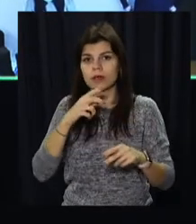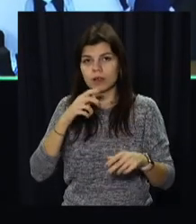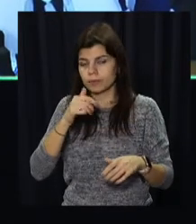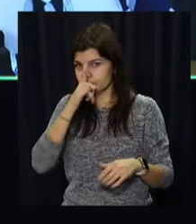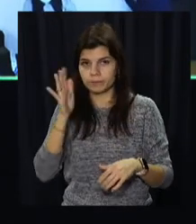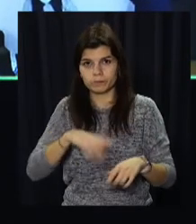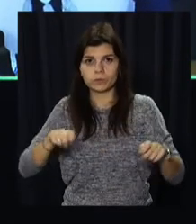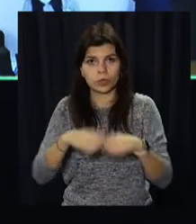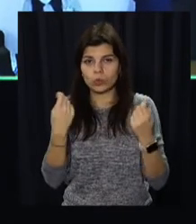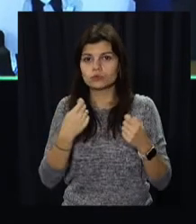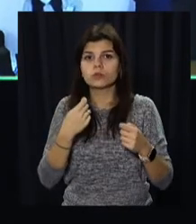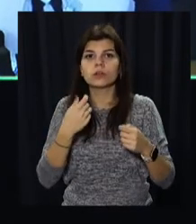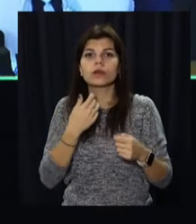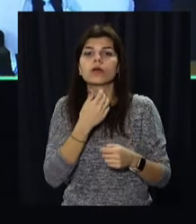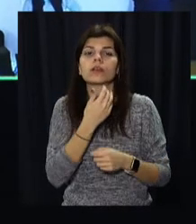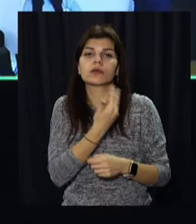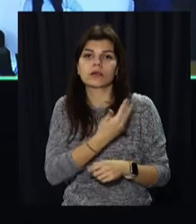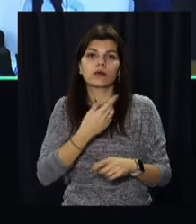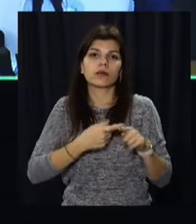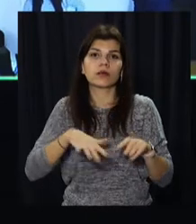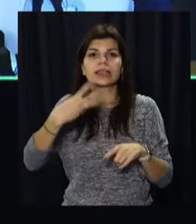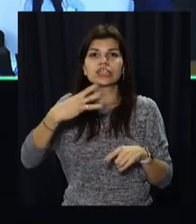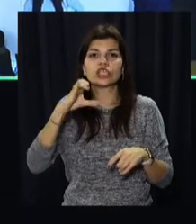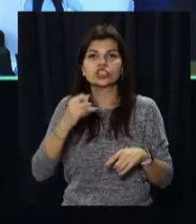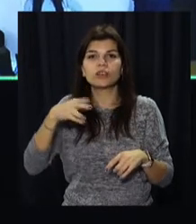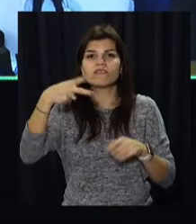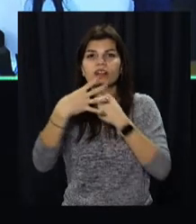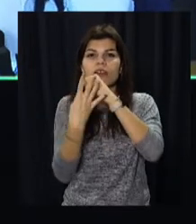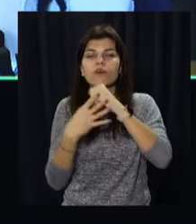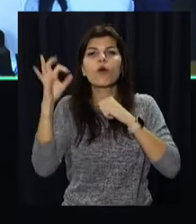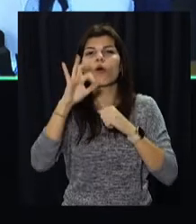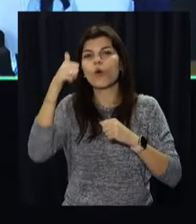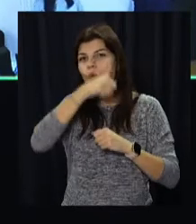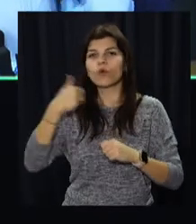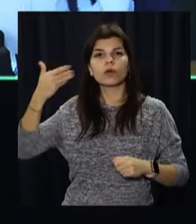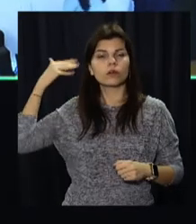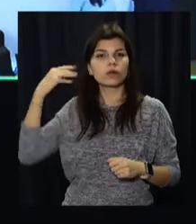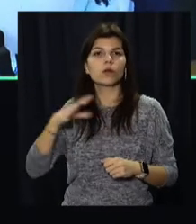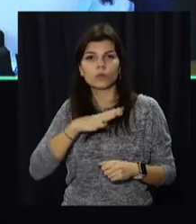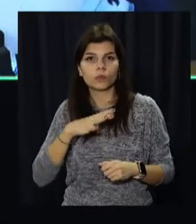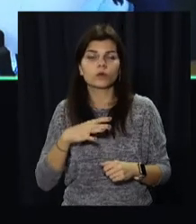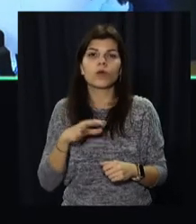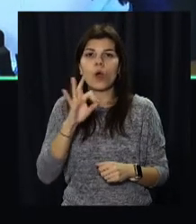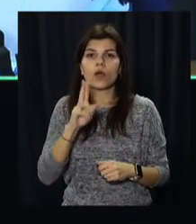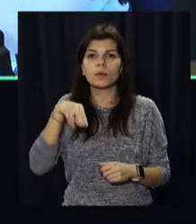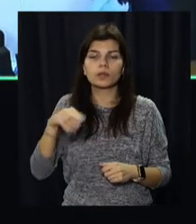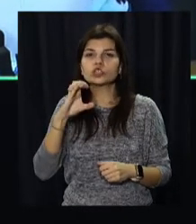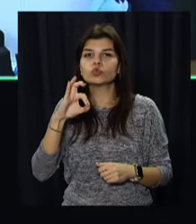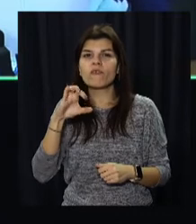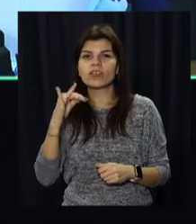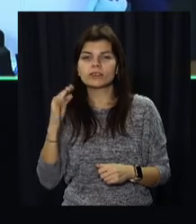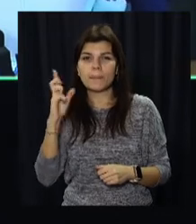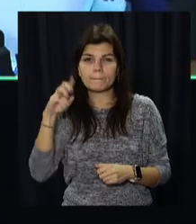про державну реєстрацію прав та їх обтяжень від 30 січня 2019 року прийняти державним реєстратором ОКП Софіївське